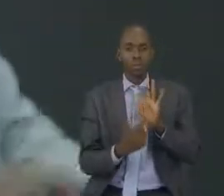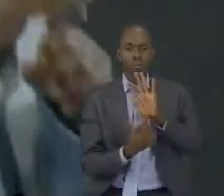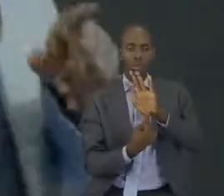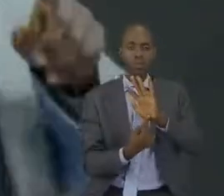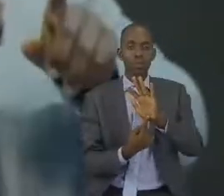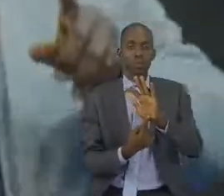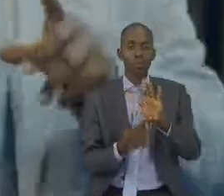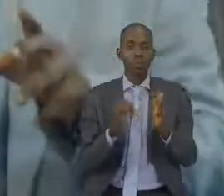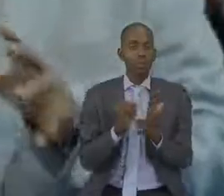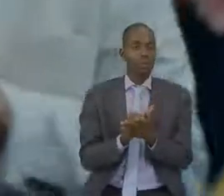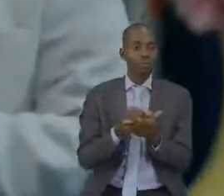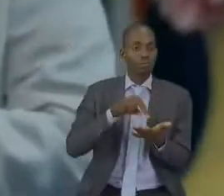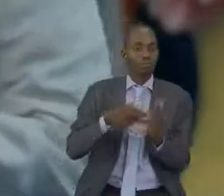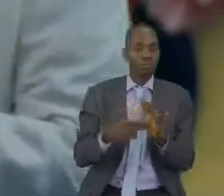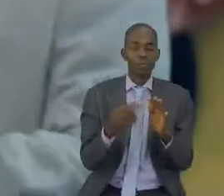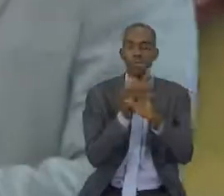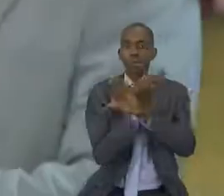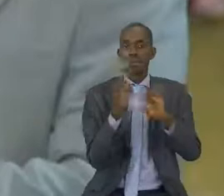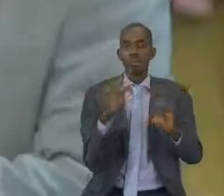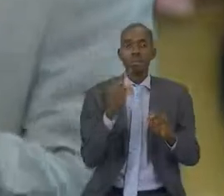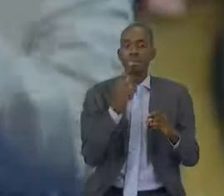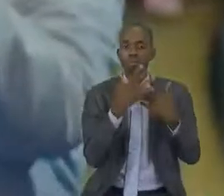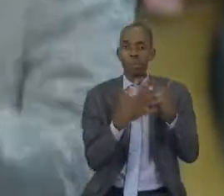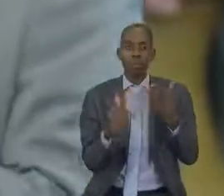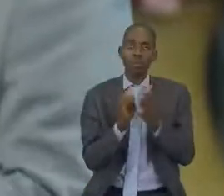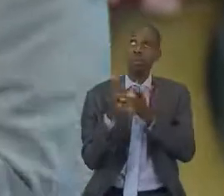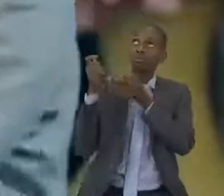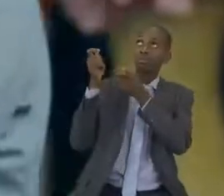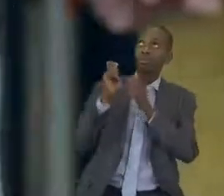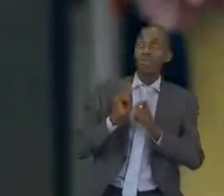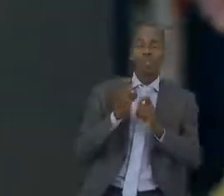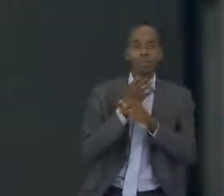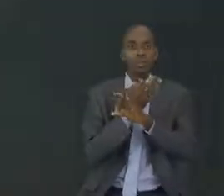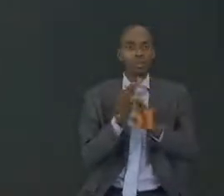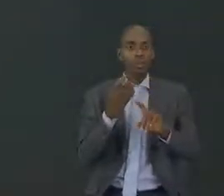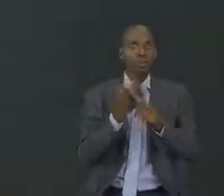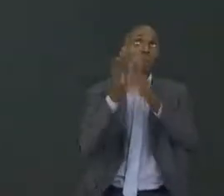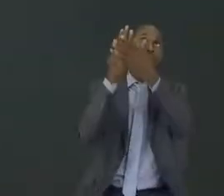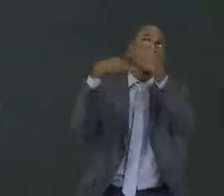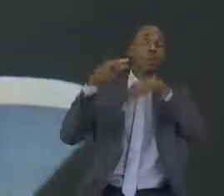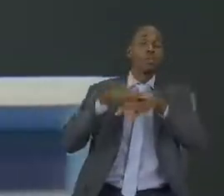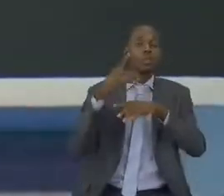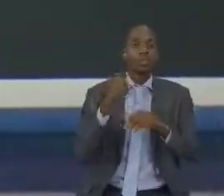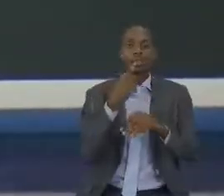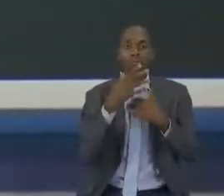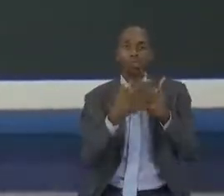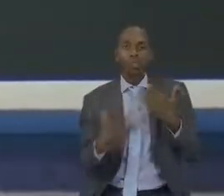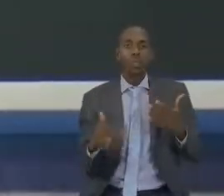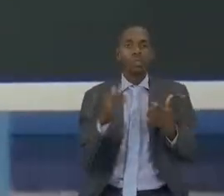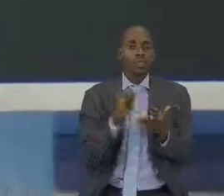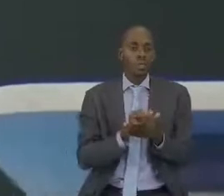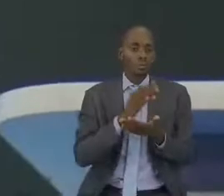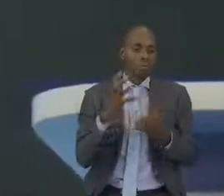symbolise la libération, le sang qui attire la libération du ciel, et le sang qui efface